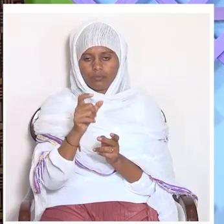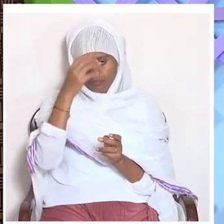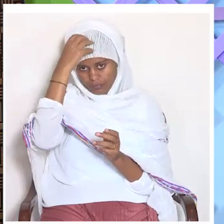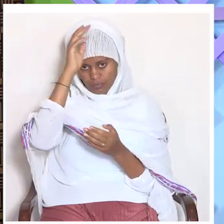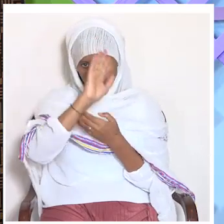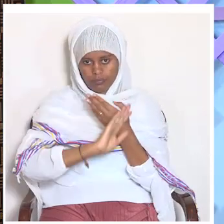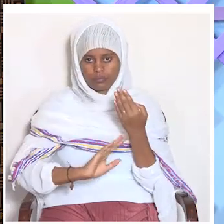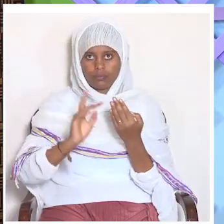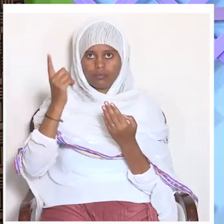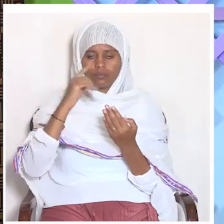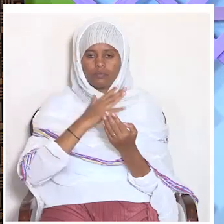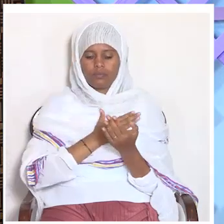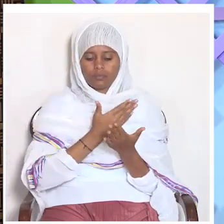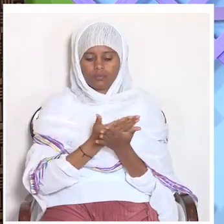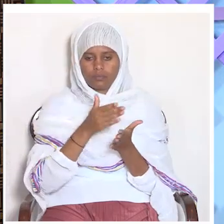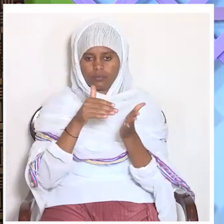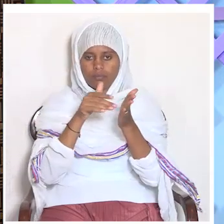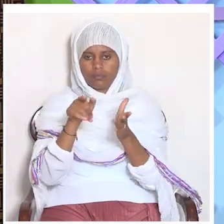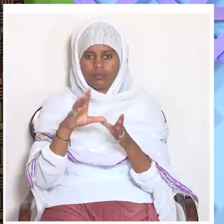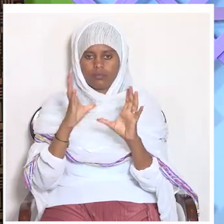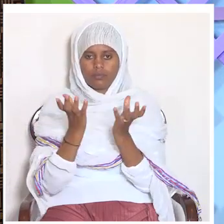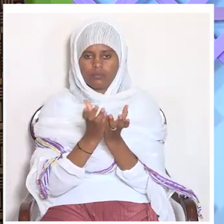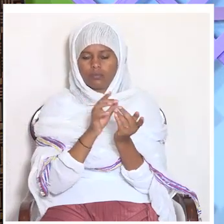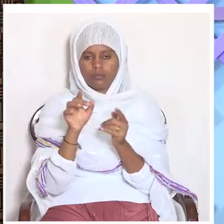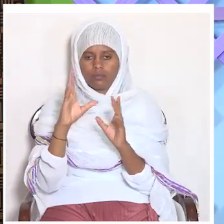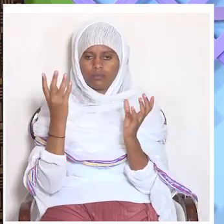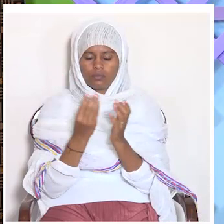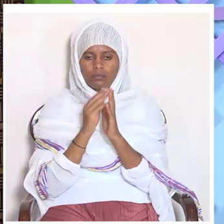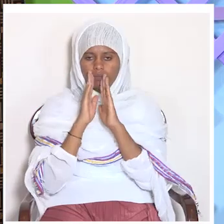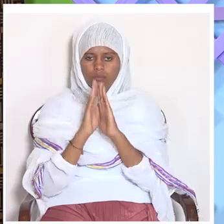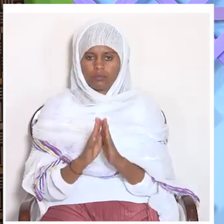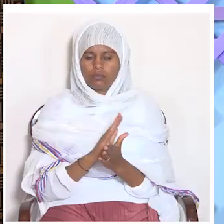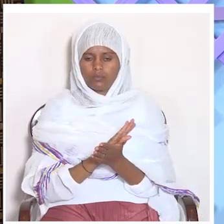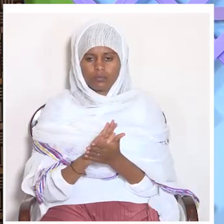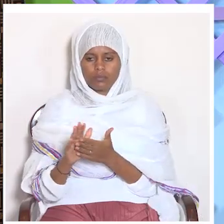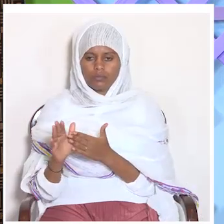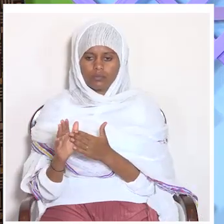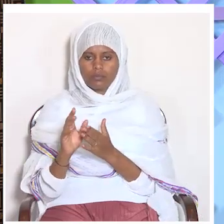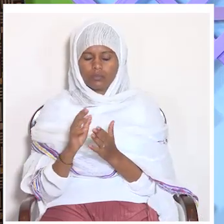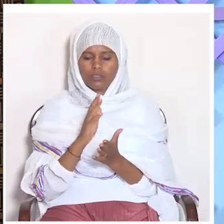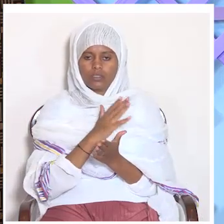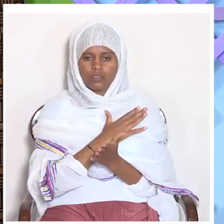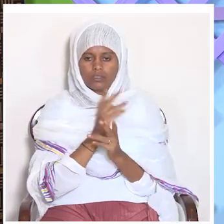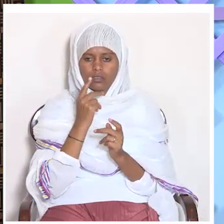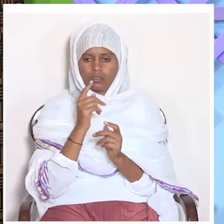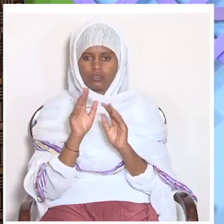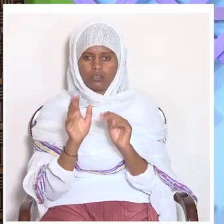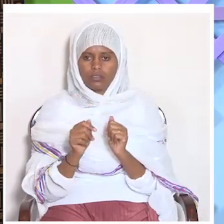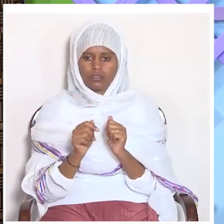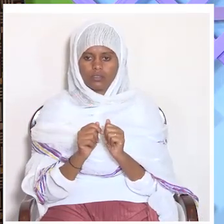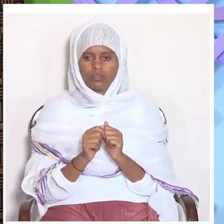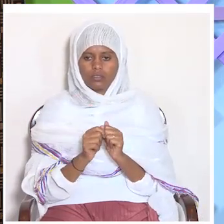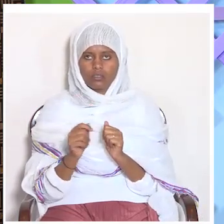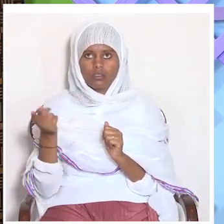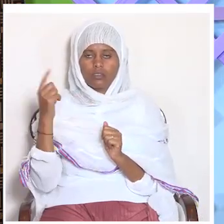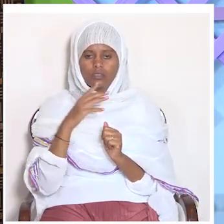ዘብል ንሱ ጎይታና መድሓኒና ንኢየሱስ ክርስቶስ ድማ ናብዚ ዓለም ዝምምፁ ኩላትና ብቅድስና ብንፅህና ደስ ከነብል